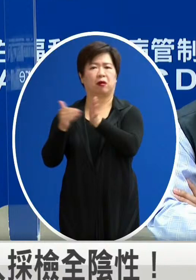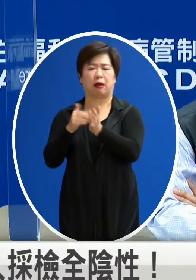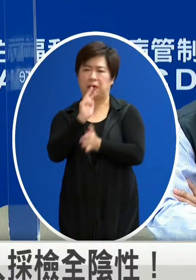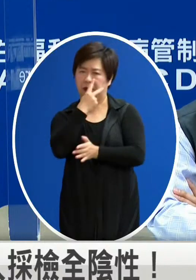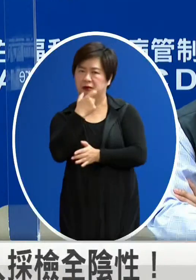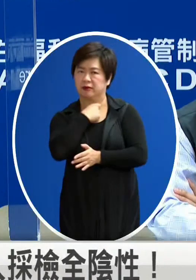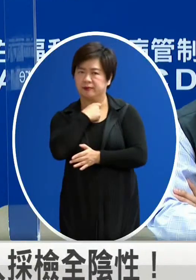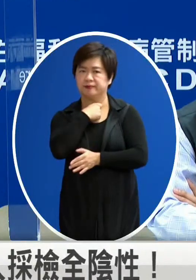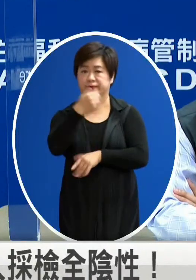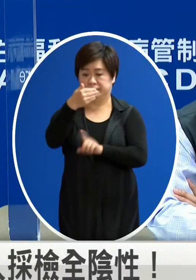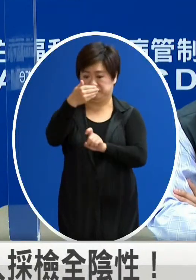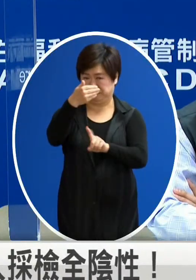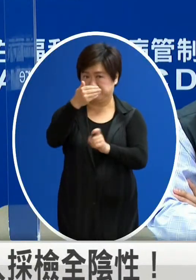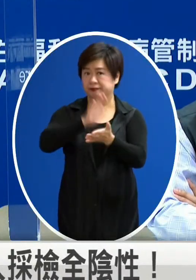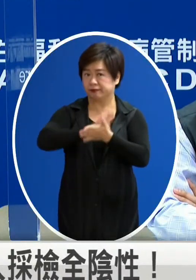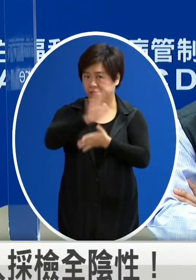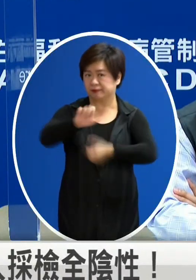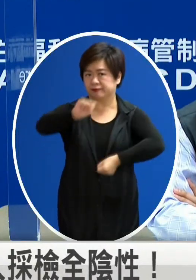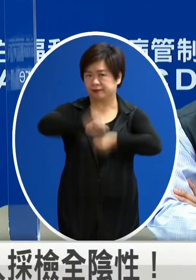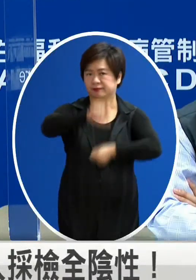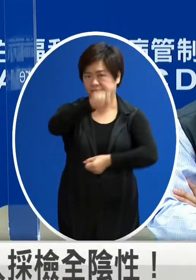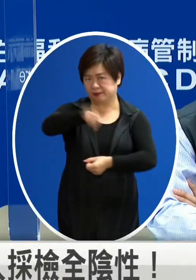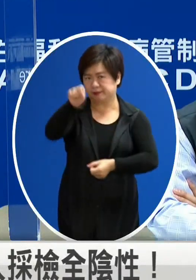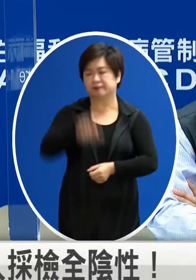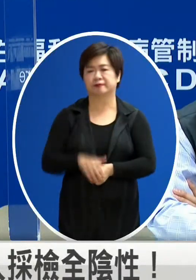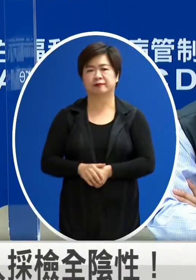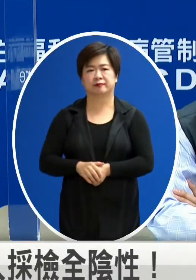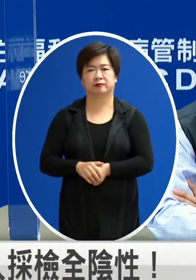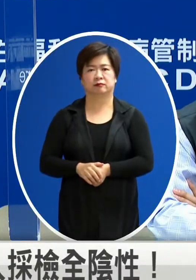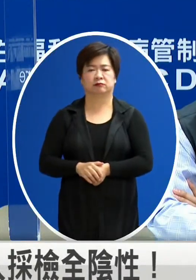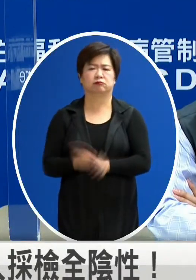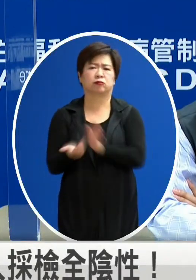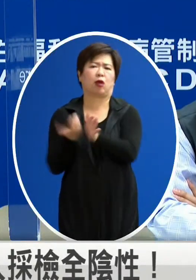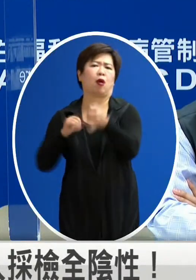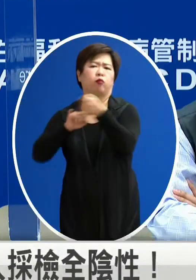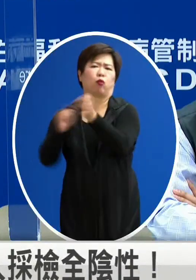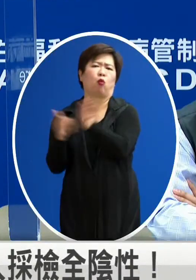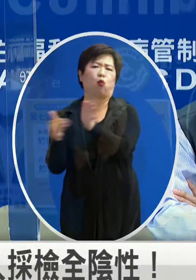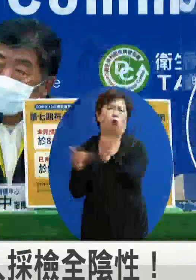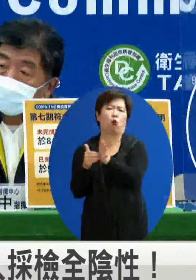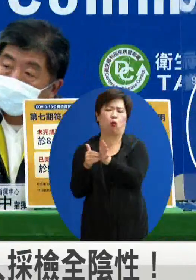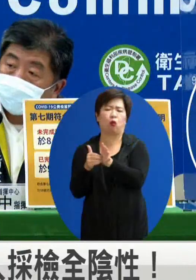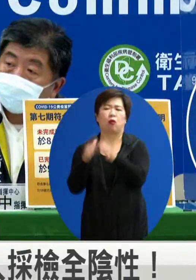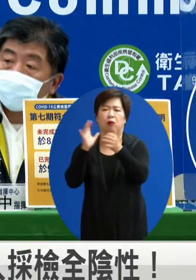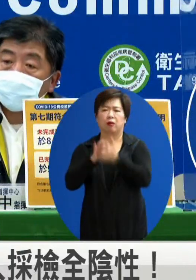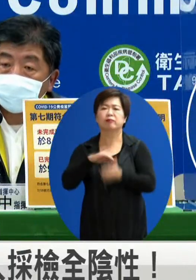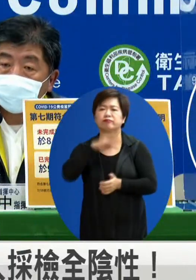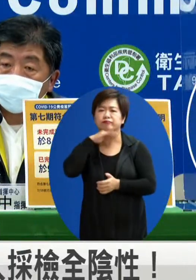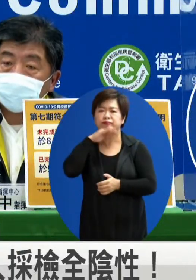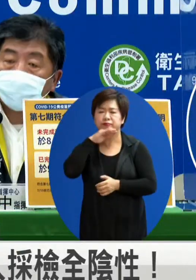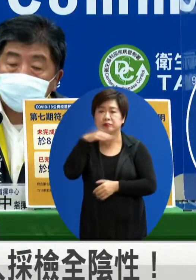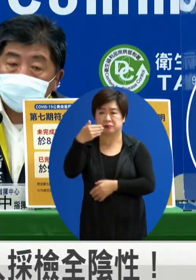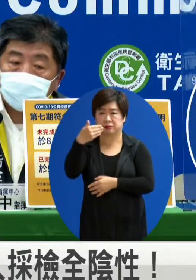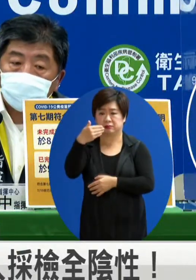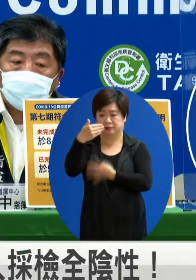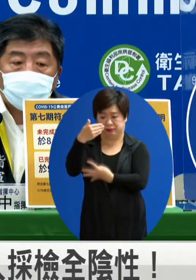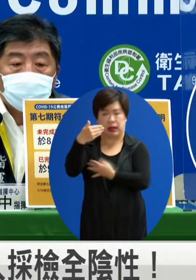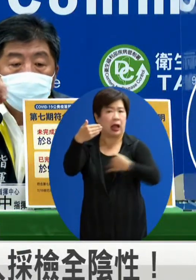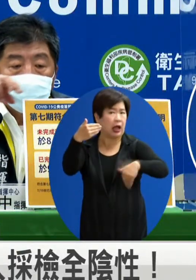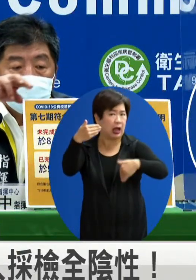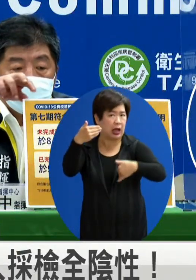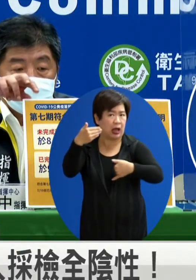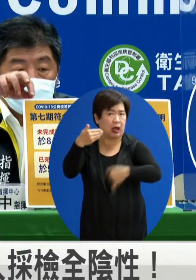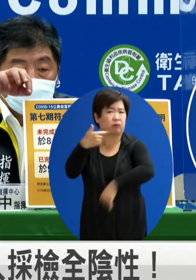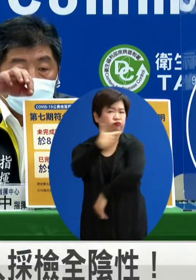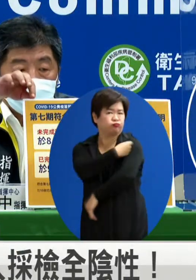到9月11号起才可以加选，换句话到因为你已经预约了哈，是要9月10号你都没有去打的话，那也